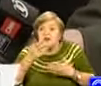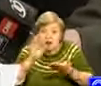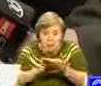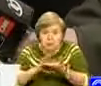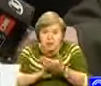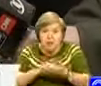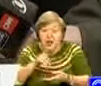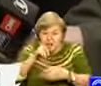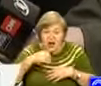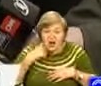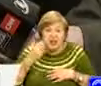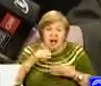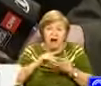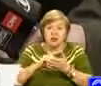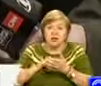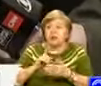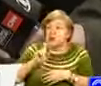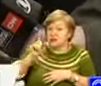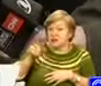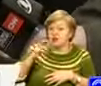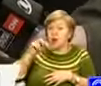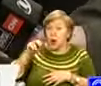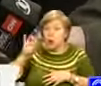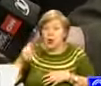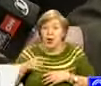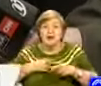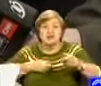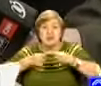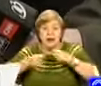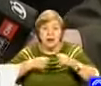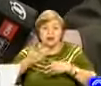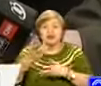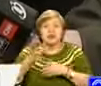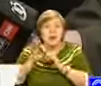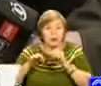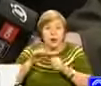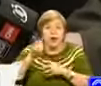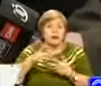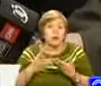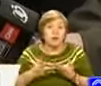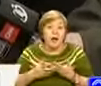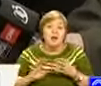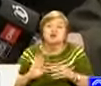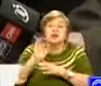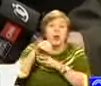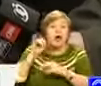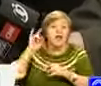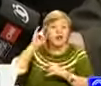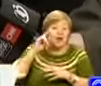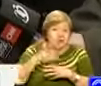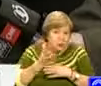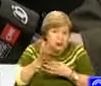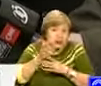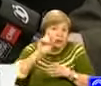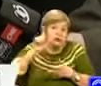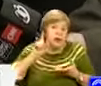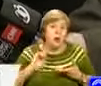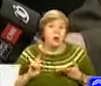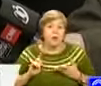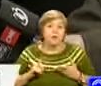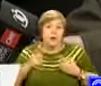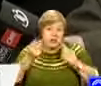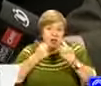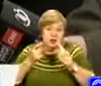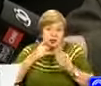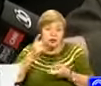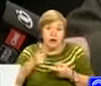nevoie să merg la Bruxelles să renegociez lucruri pentru PNR, am trecut, am plecat, m-am urcat în avion și am plecat la Bruxelles. Așa se fac lucrurile. Mergi acolo, vin